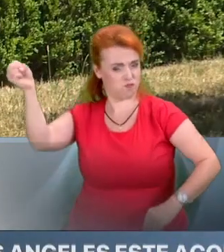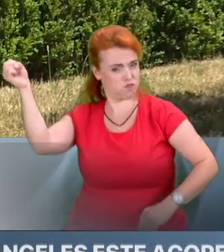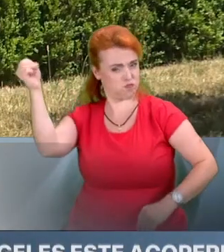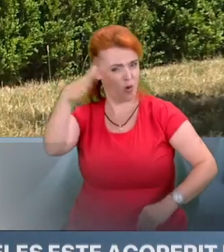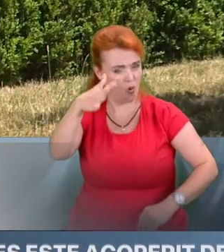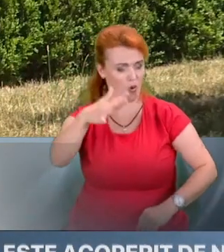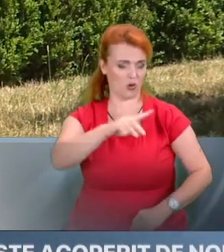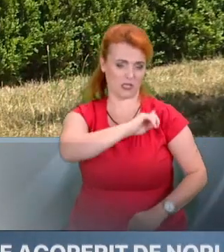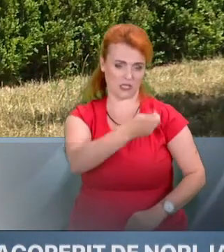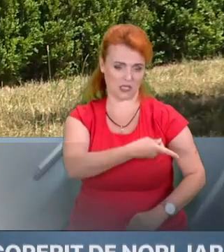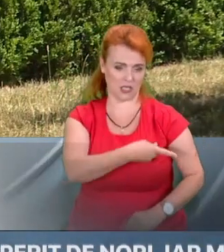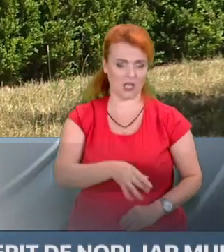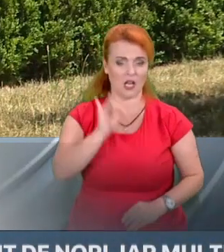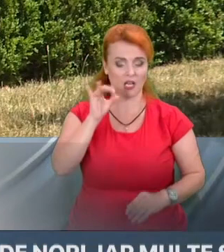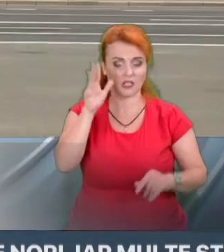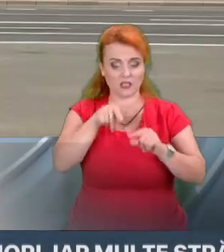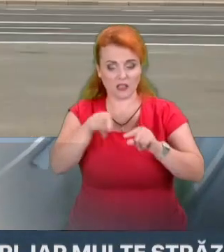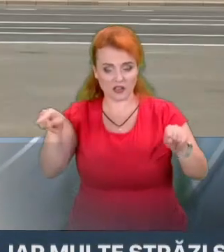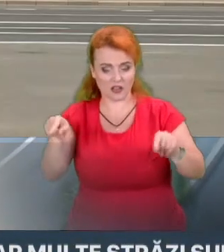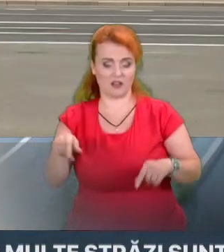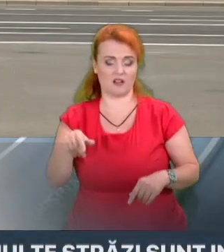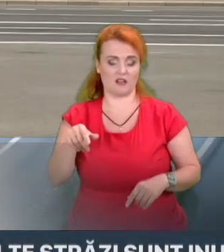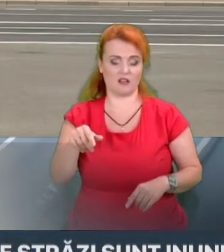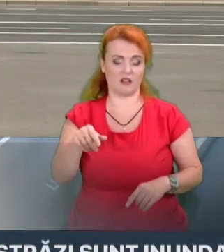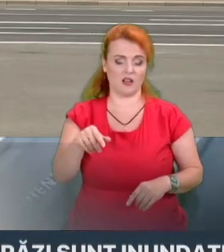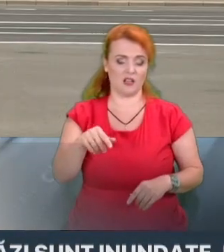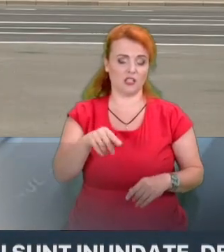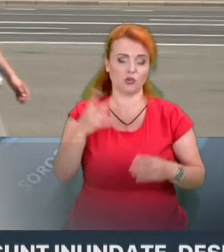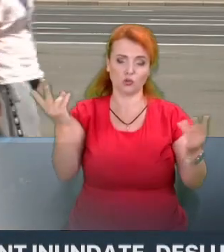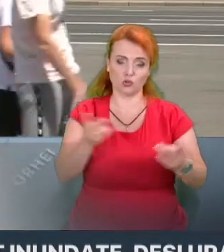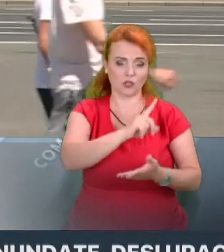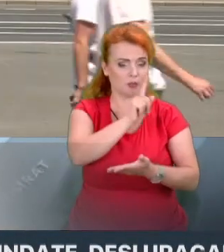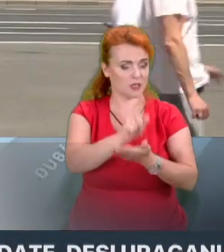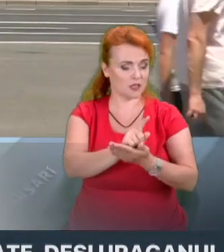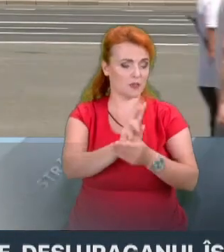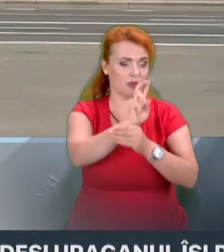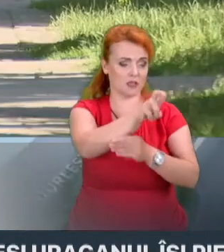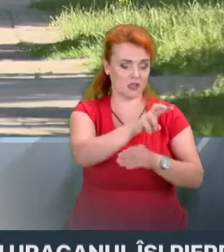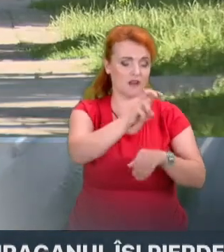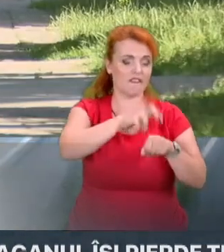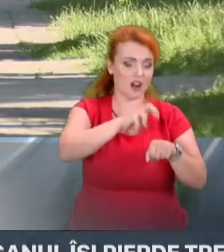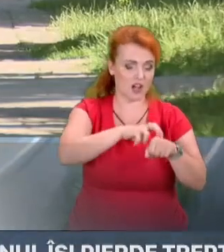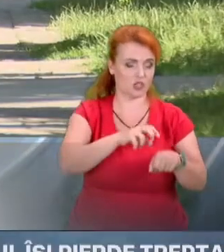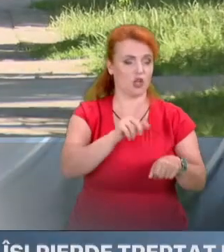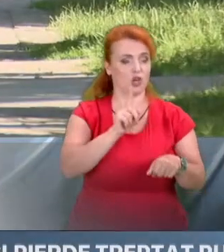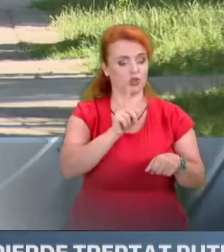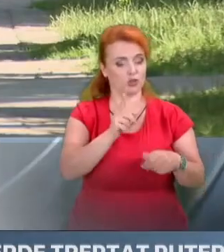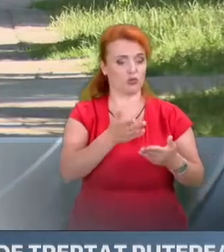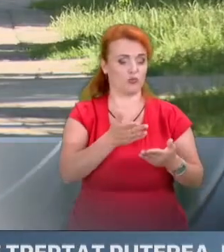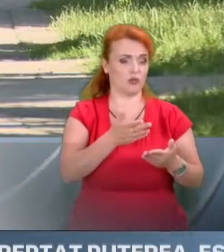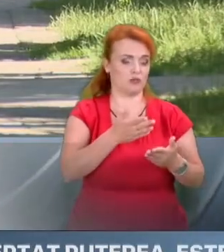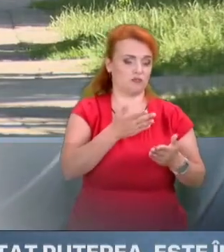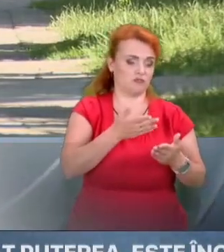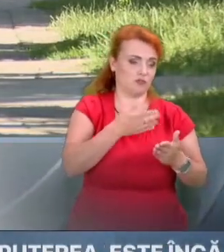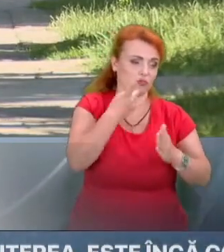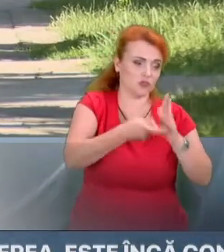în această perioadă este nevoie de a consulta medicul să vadă dacă nu este nevoie de a face careva ajustări în